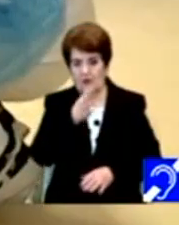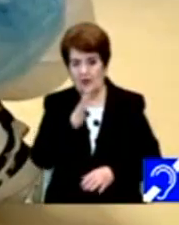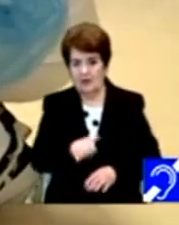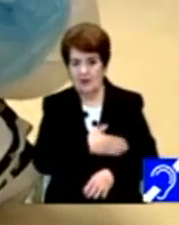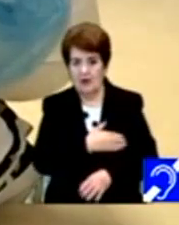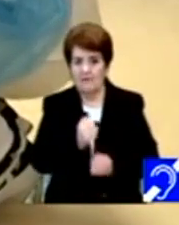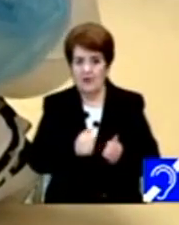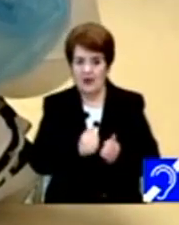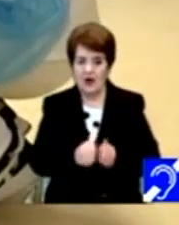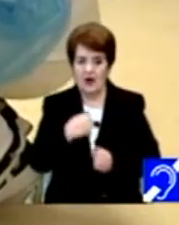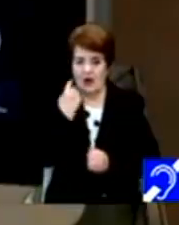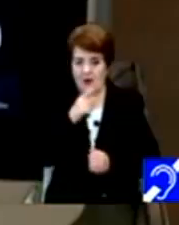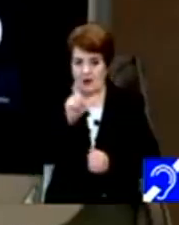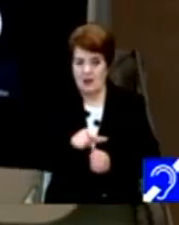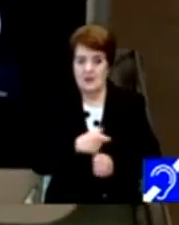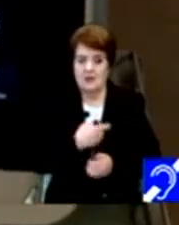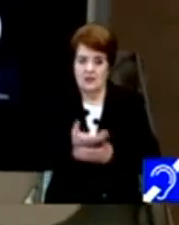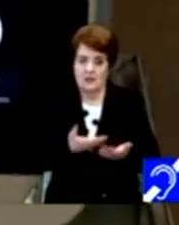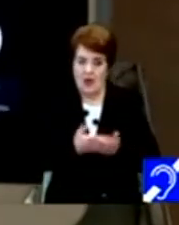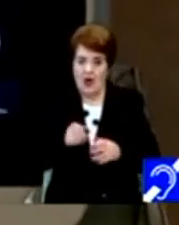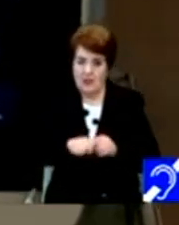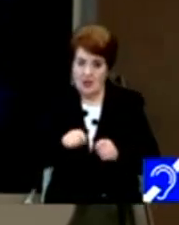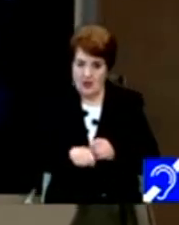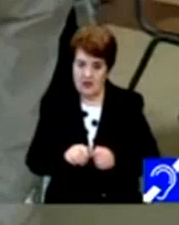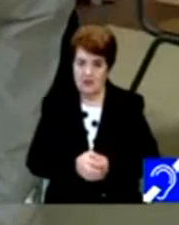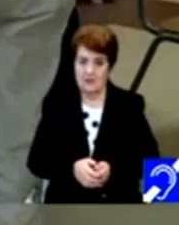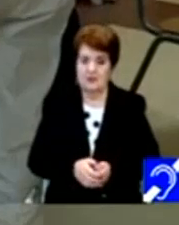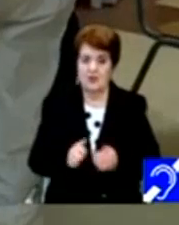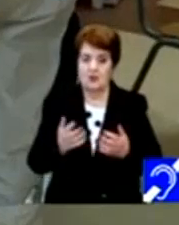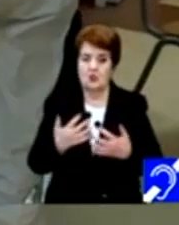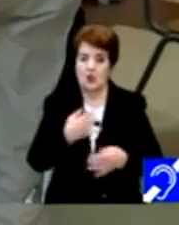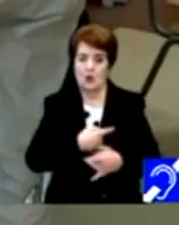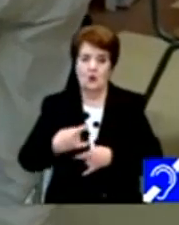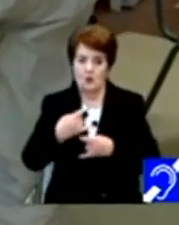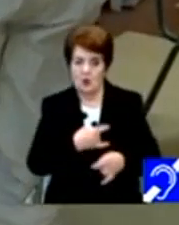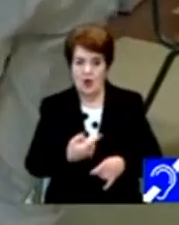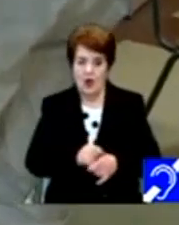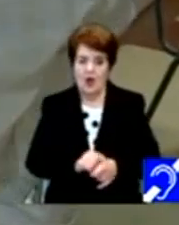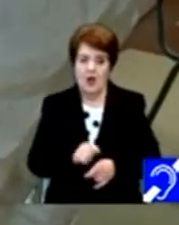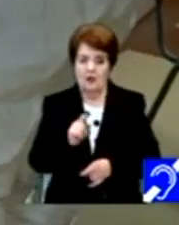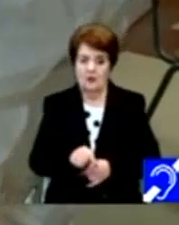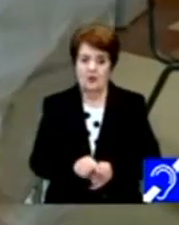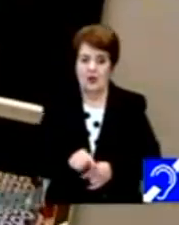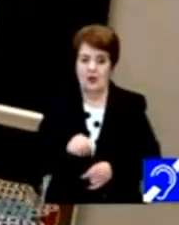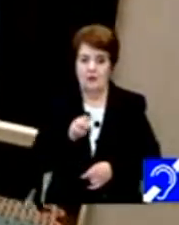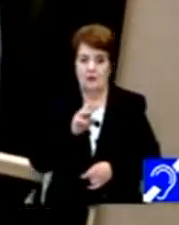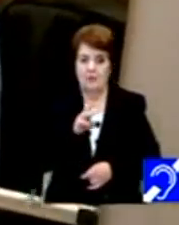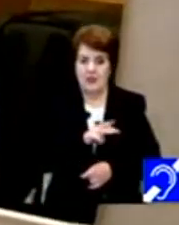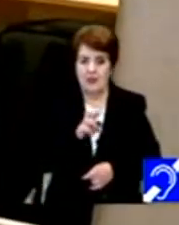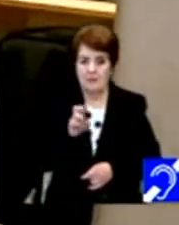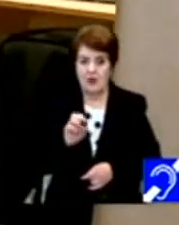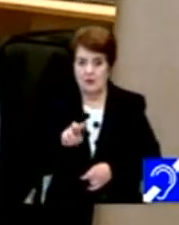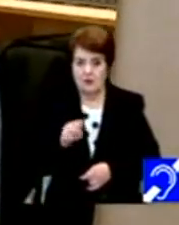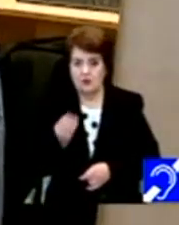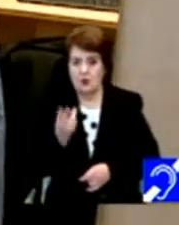Fiecare pacient este consultat și îi sunt făcute analize, EKG și un computer tomograf. Zilnic, prin camera de gardă a Institutului Matei Balș, trec